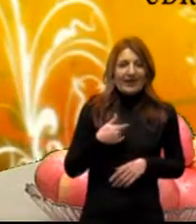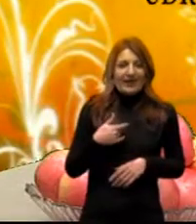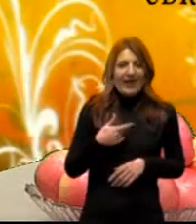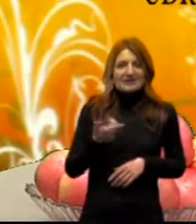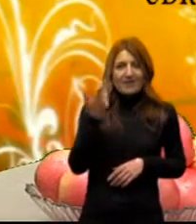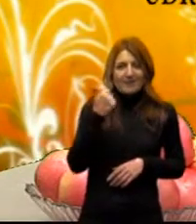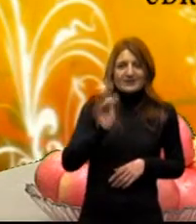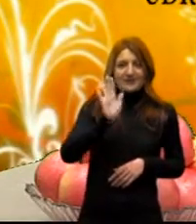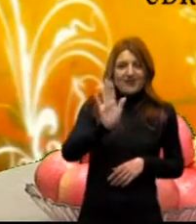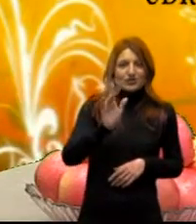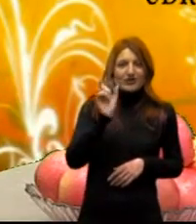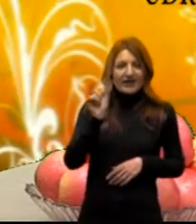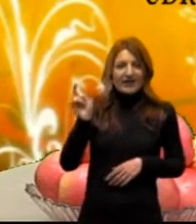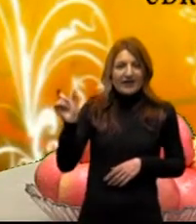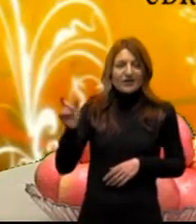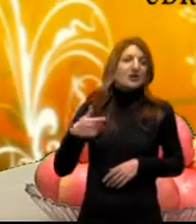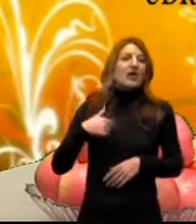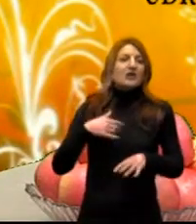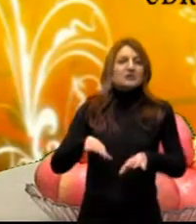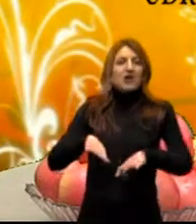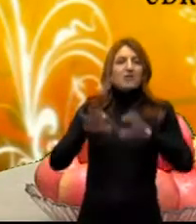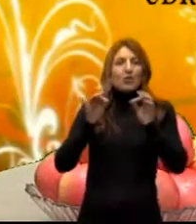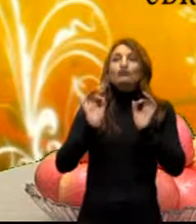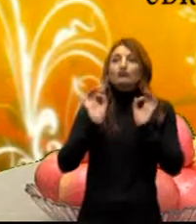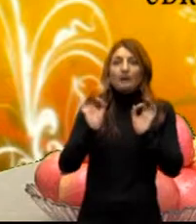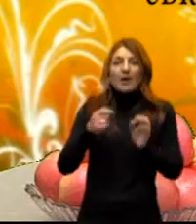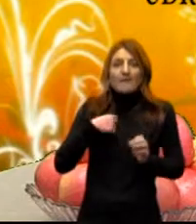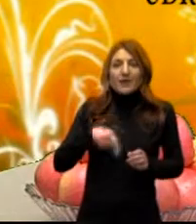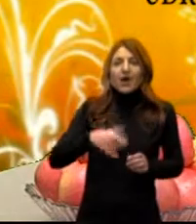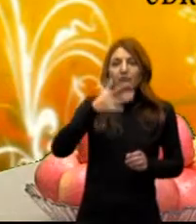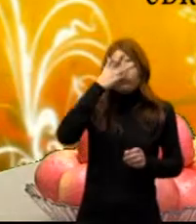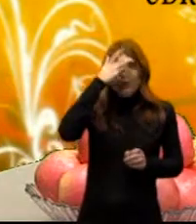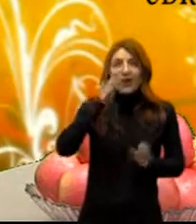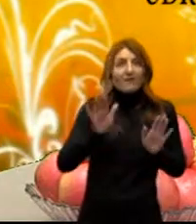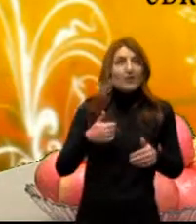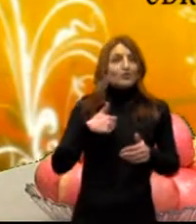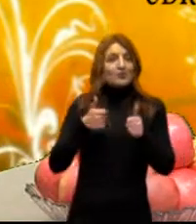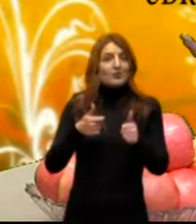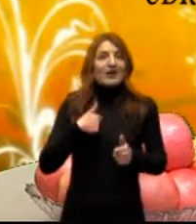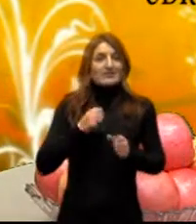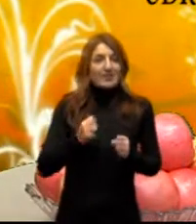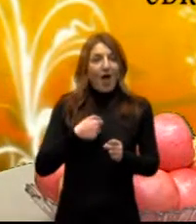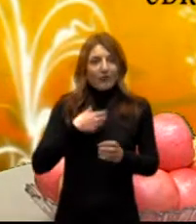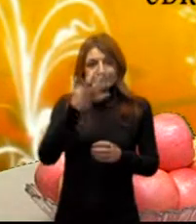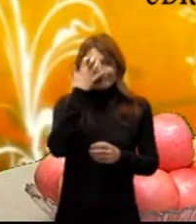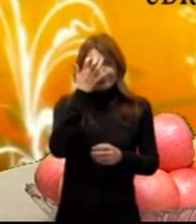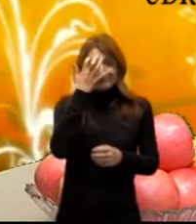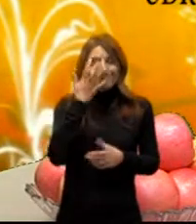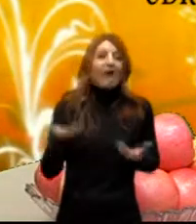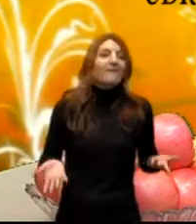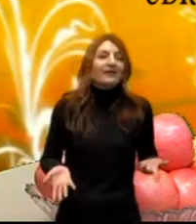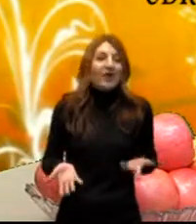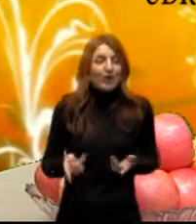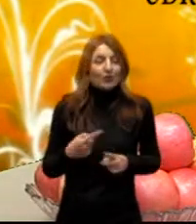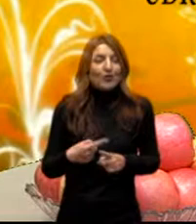vaših riječi izabrala nešto što bi ja rekla, o, bravo, boli me glava, ja sam ipak pamet. Pa hvala Bogu. Recimo, ja bi tako izabrala